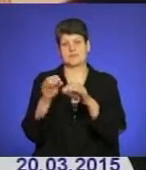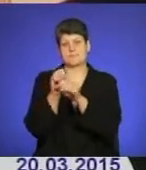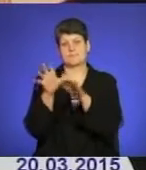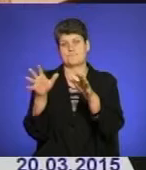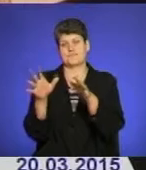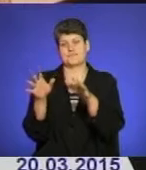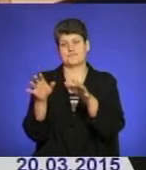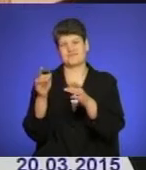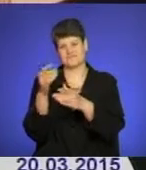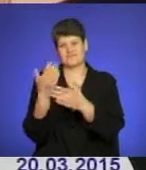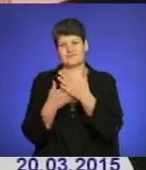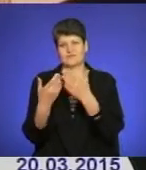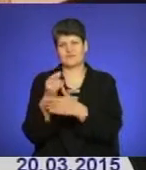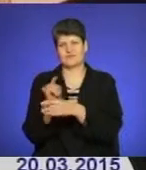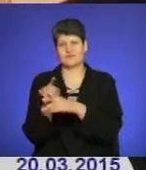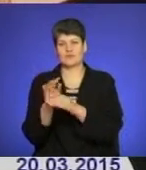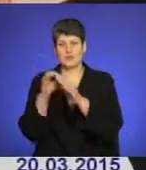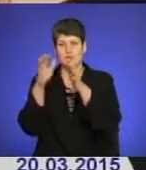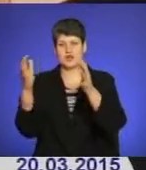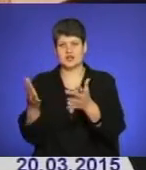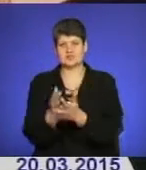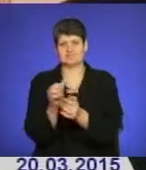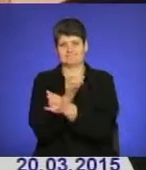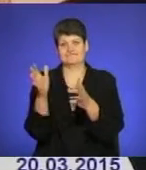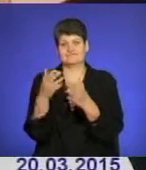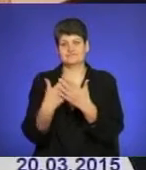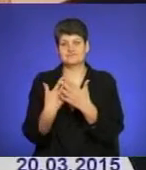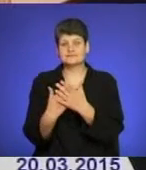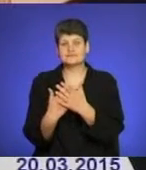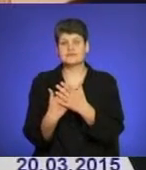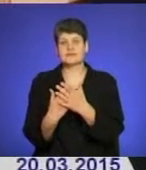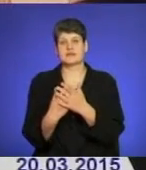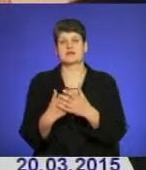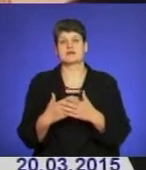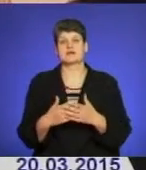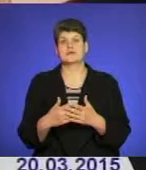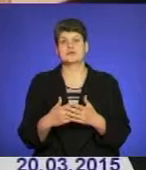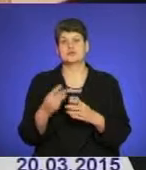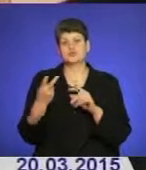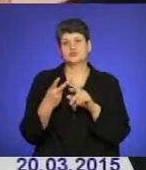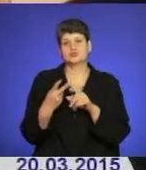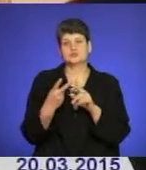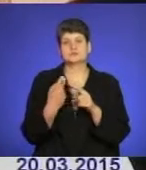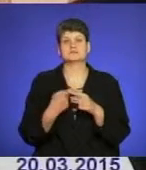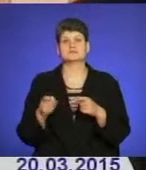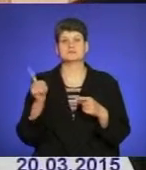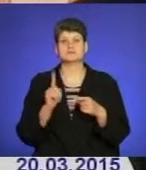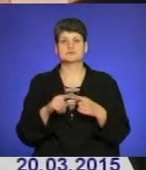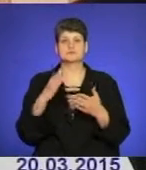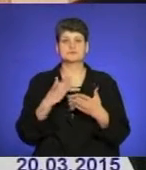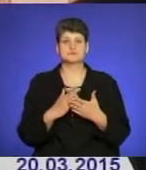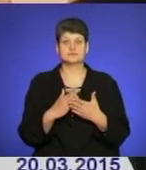які символізували якоби взривні устройства, пристрої. Другий етап – це є якраз